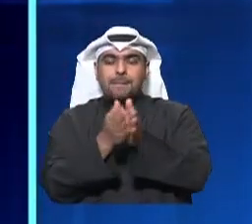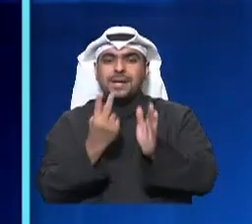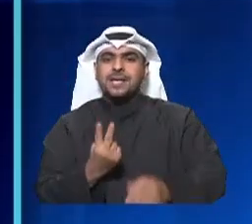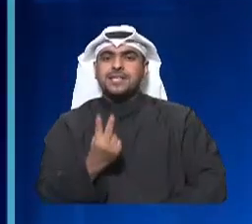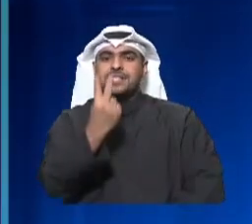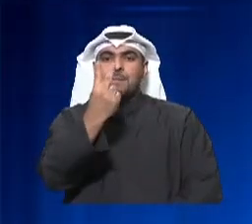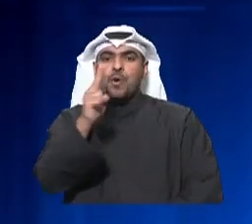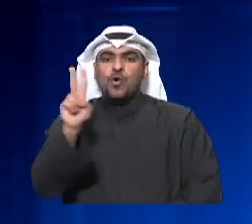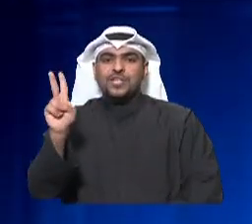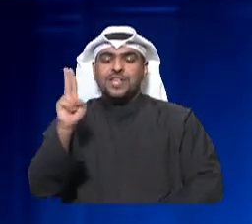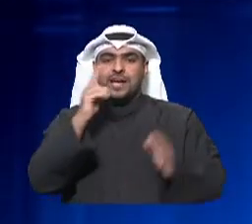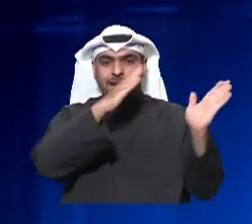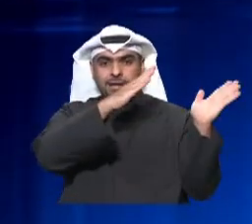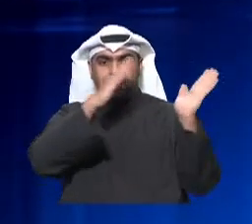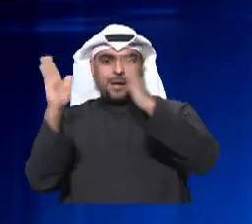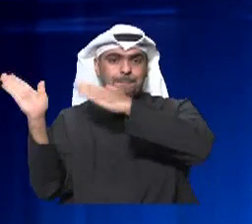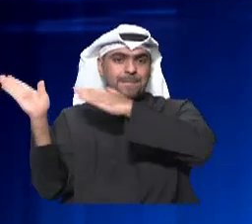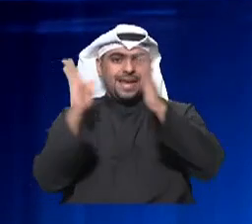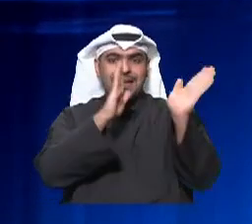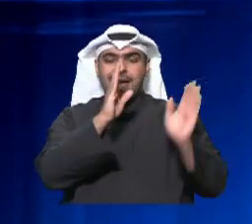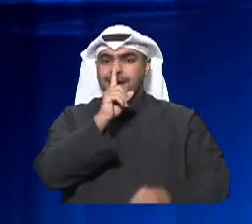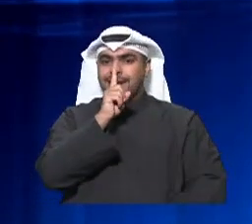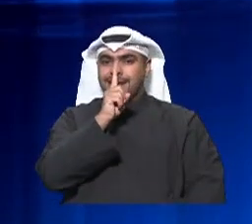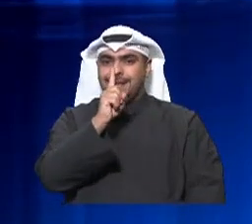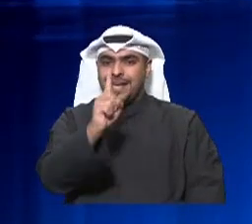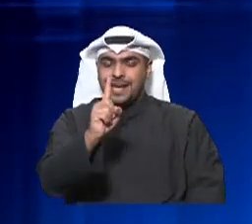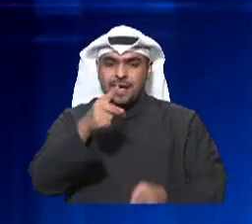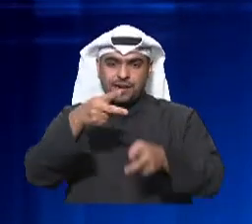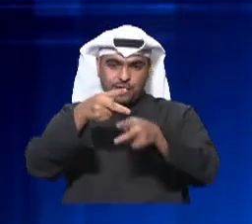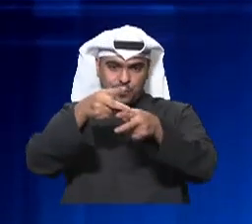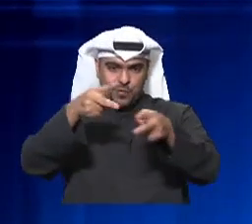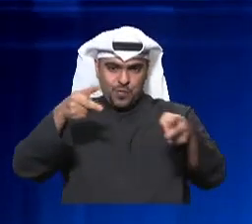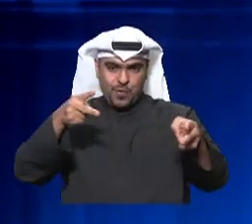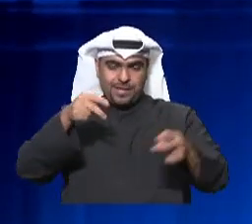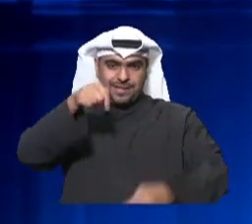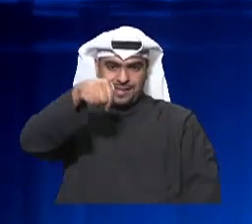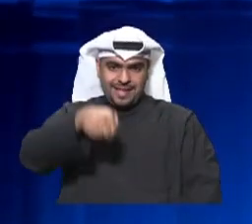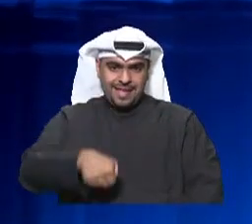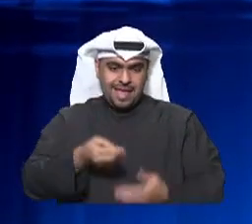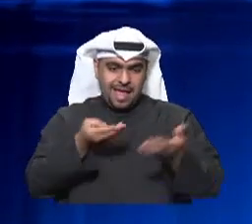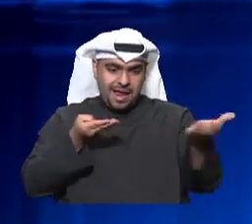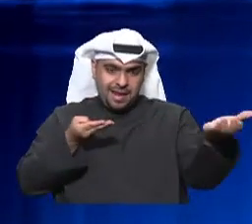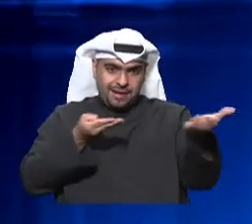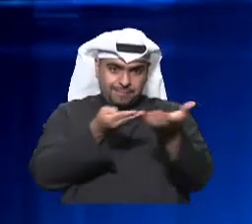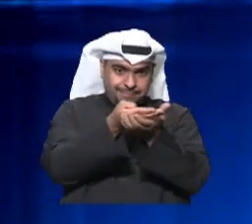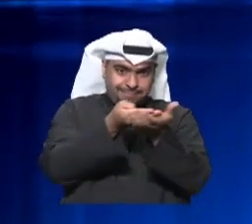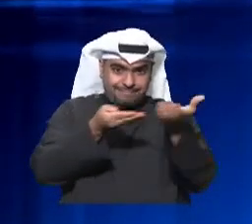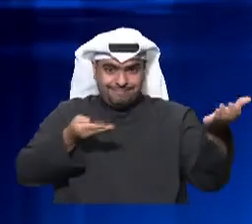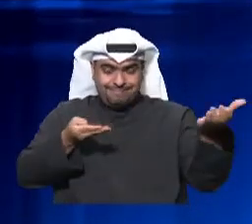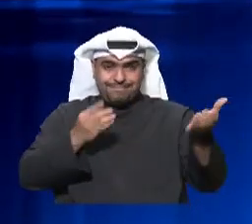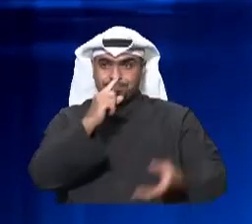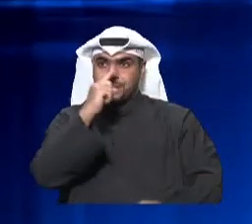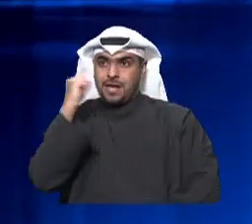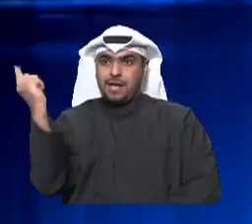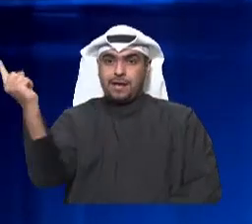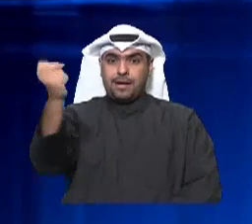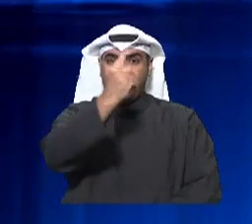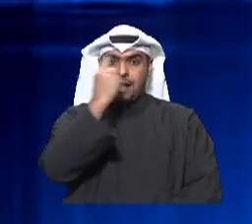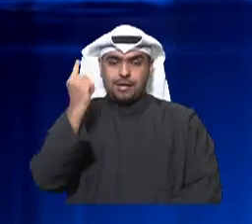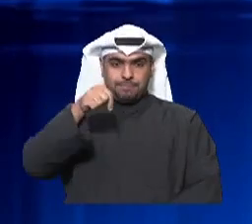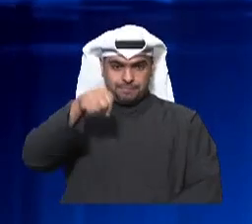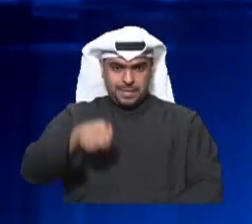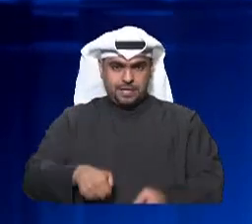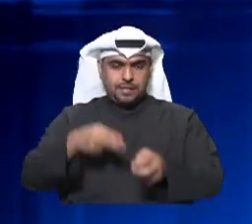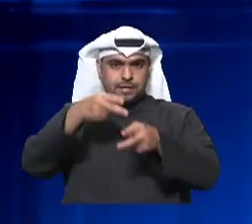الجمعية العمومية أن خدمات كينيت توسعت لتشمل كل من البنوك المحلية والبنوك الأجنبية العاملة في